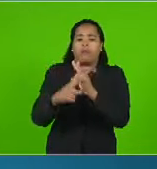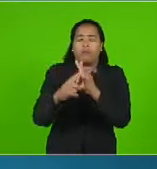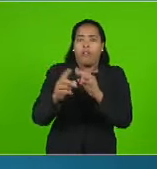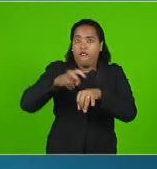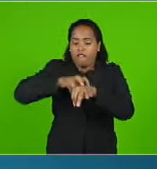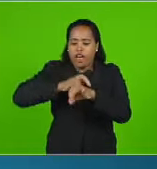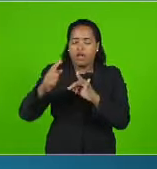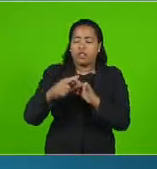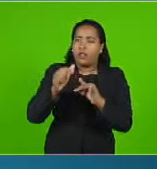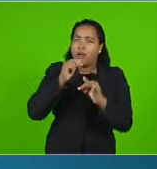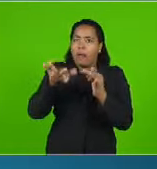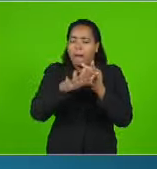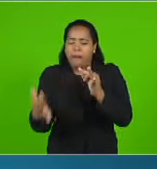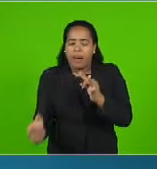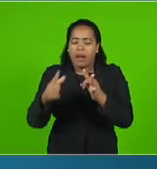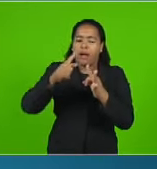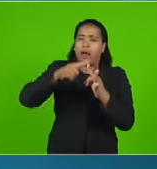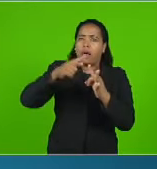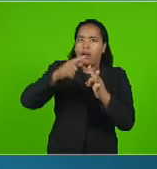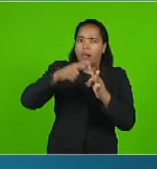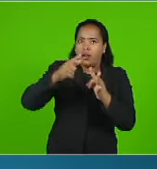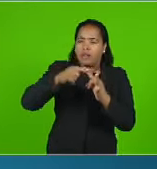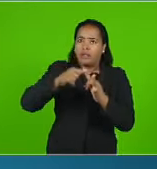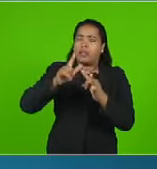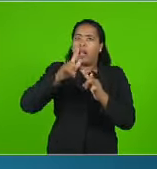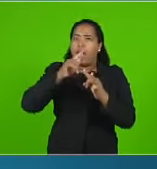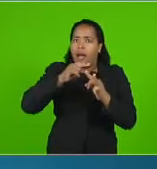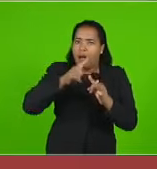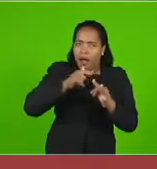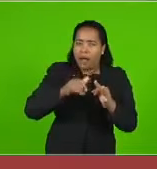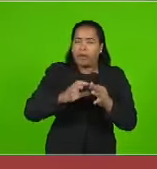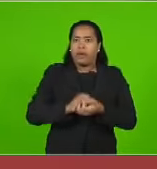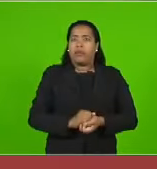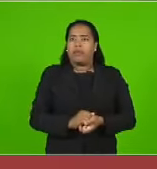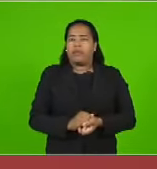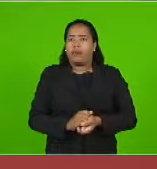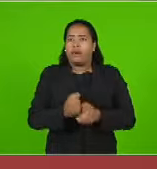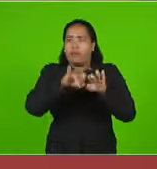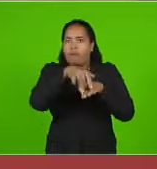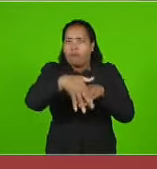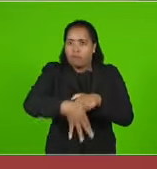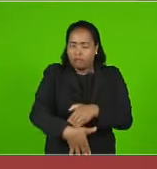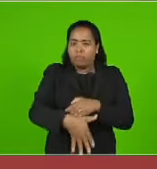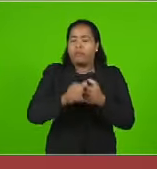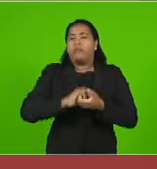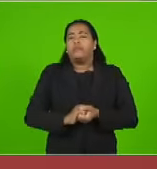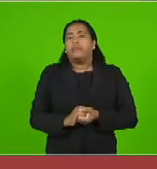И мы видим четкие и геофизические знамения.